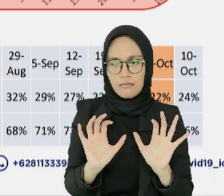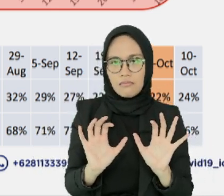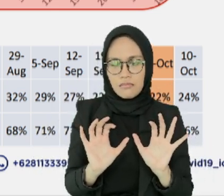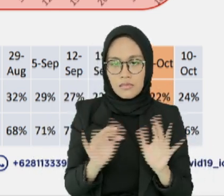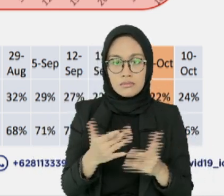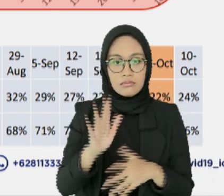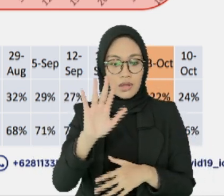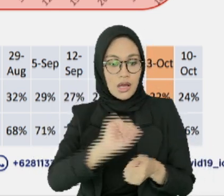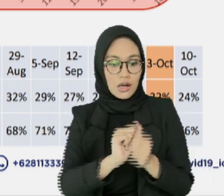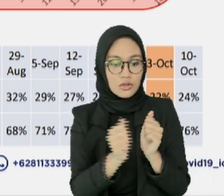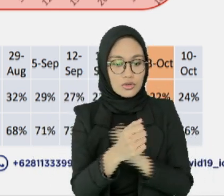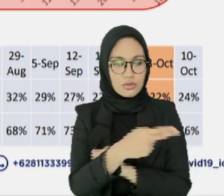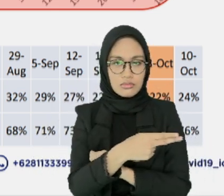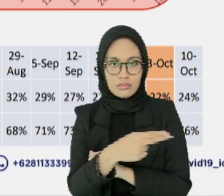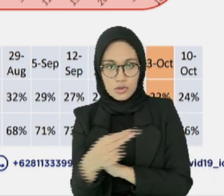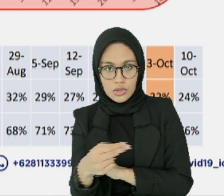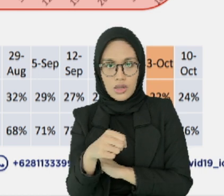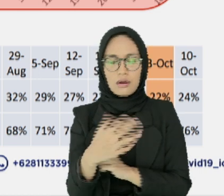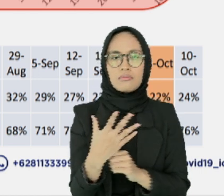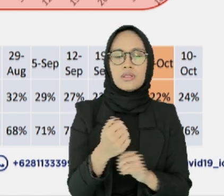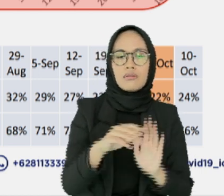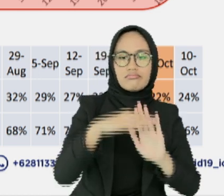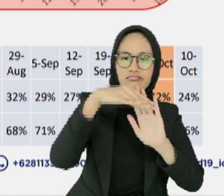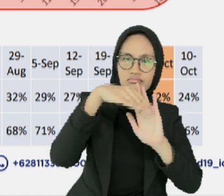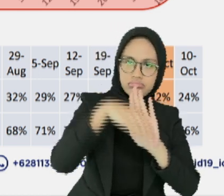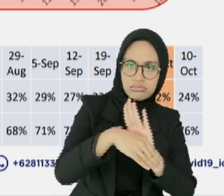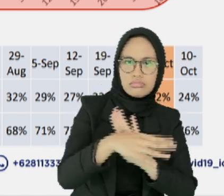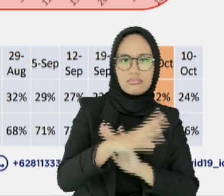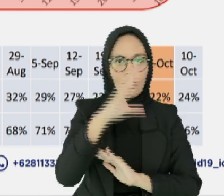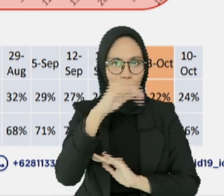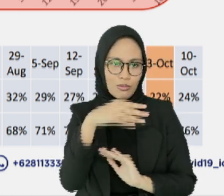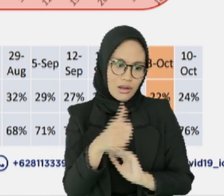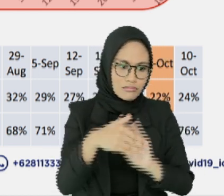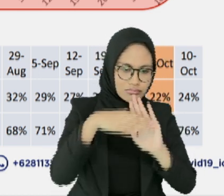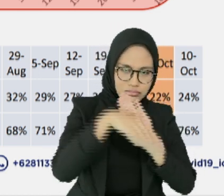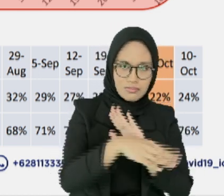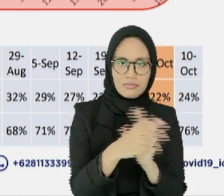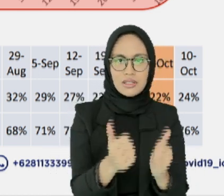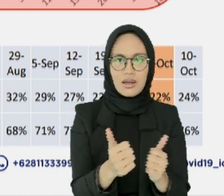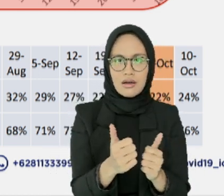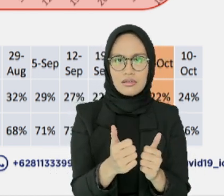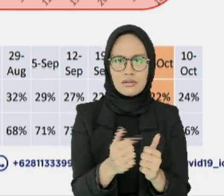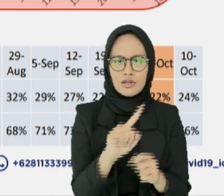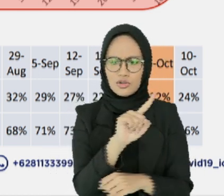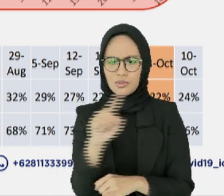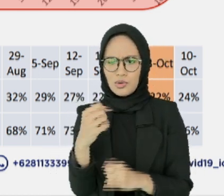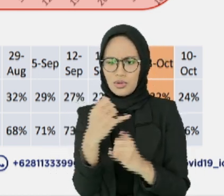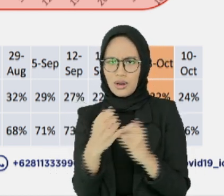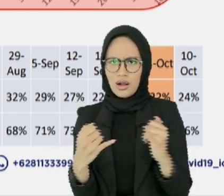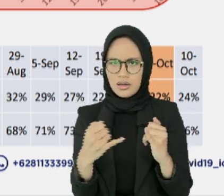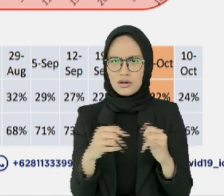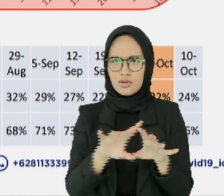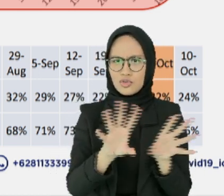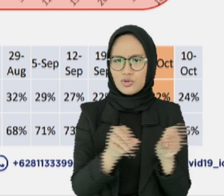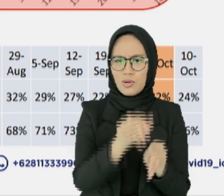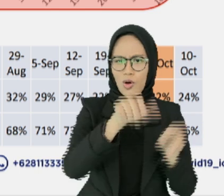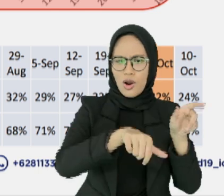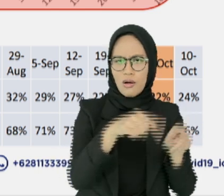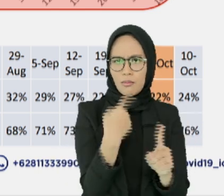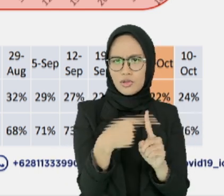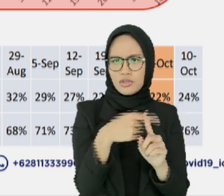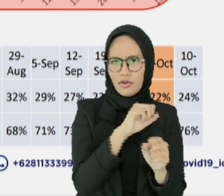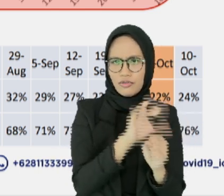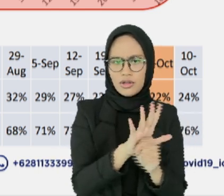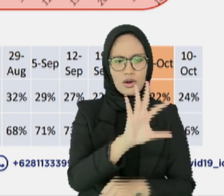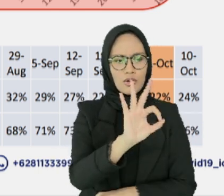segera terdeteksi dan tidak dibiarkan semakin menular di minggu terakhir bahkan orang yang positif hanya